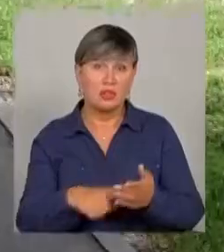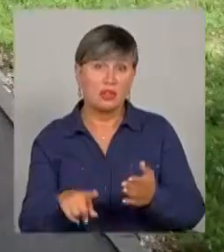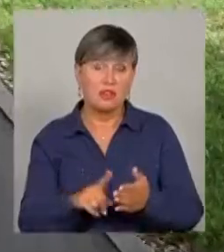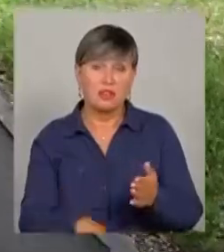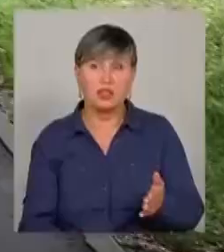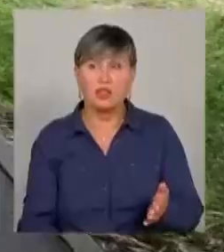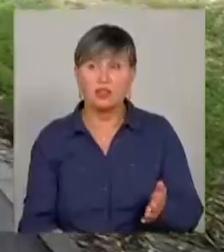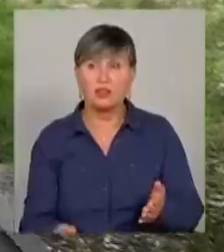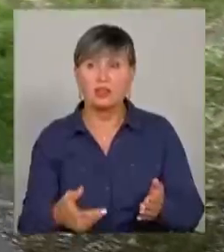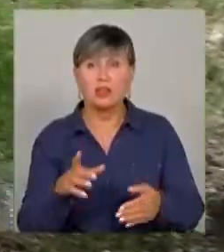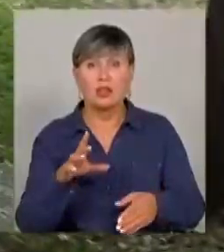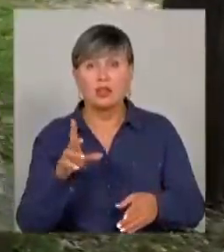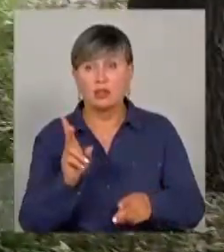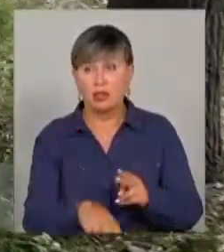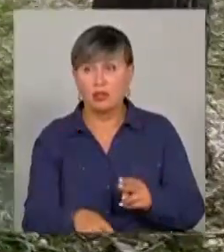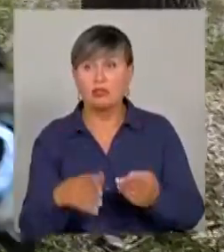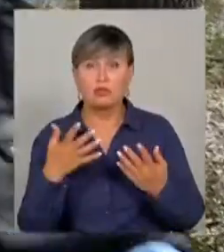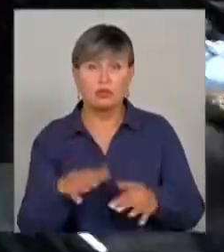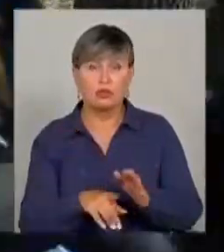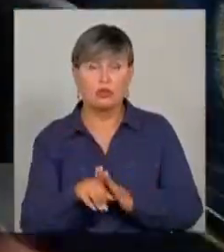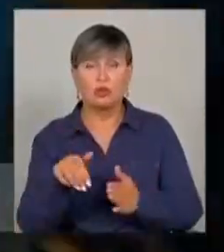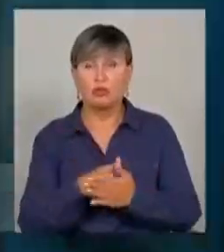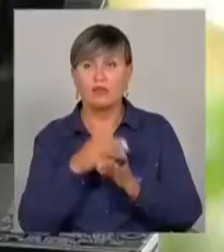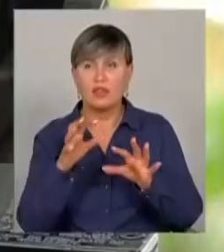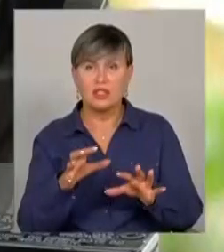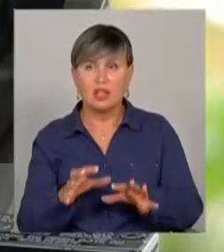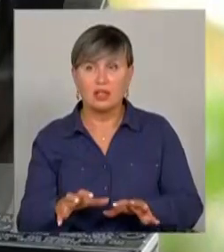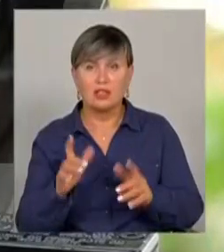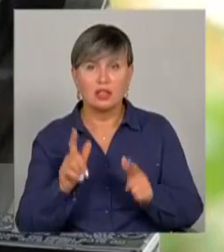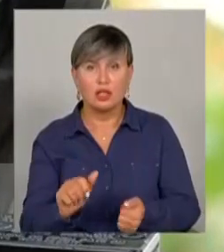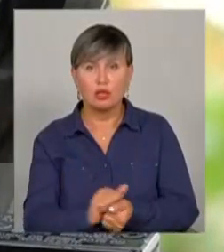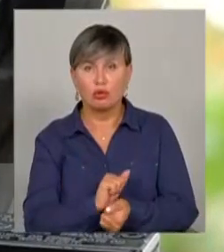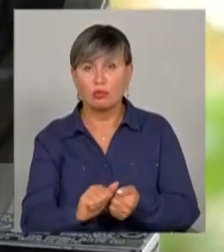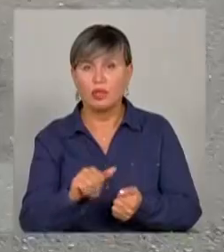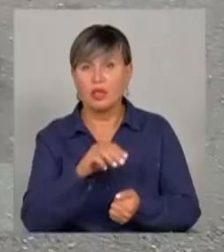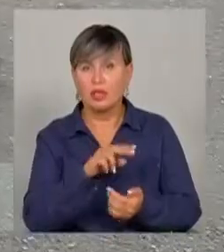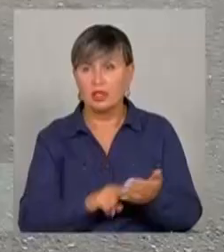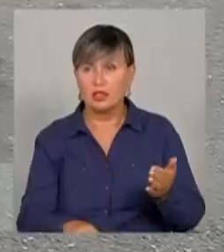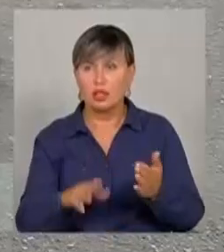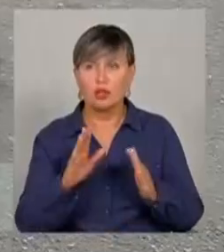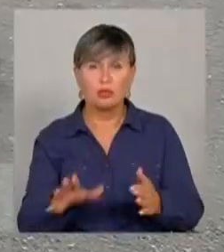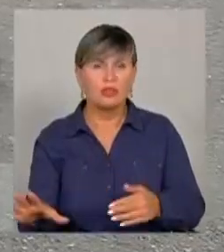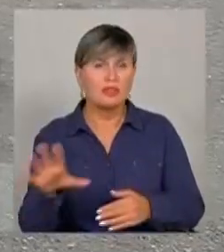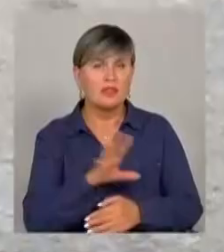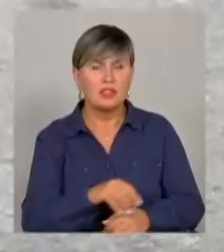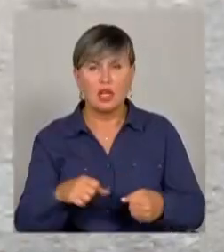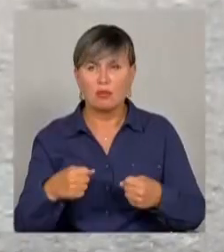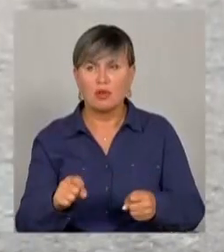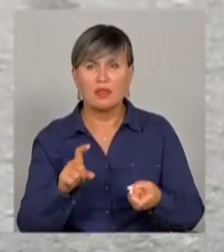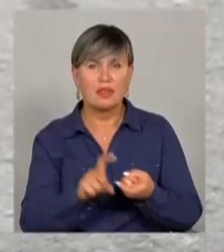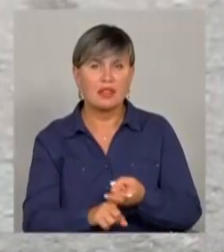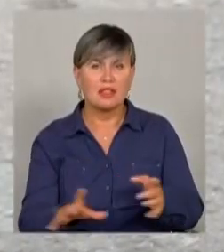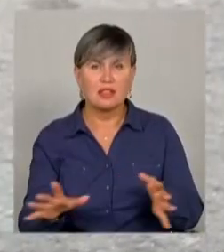кубов. Конец такому беспорядку поставит новый законопроект. Согласно документу, регистрации будут подлежать все мопеды, независимо